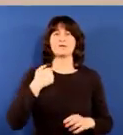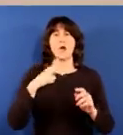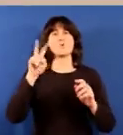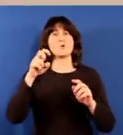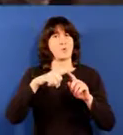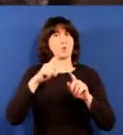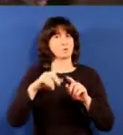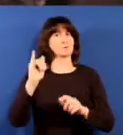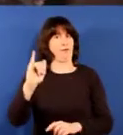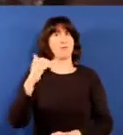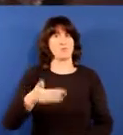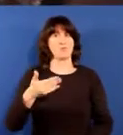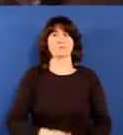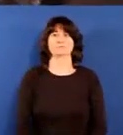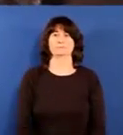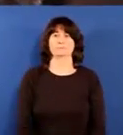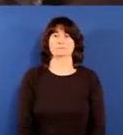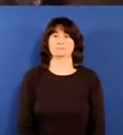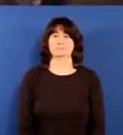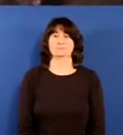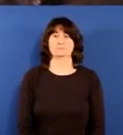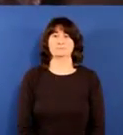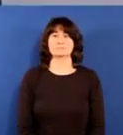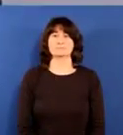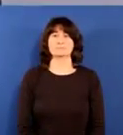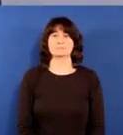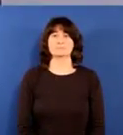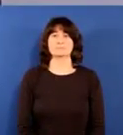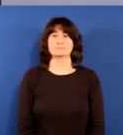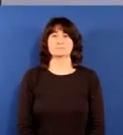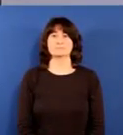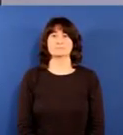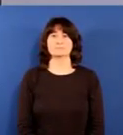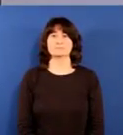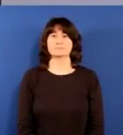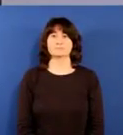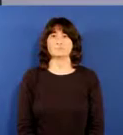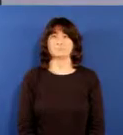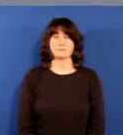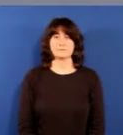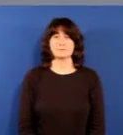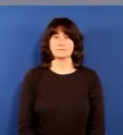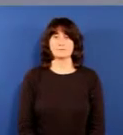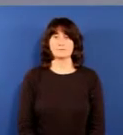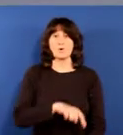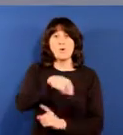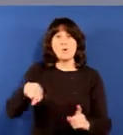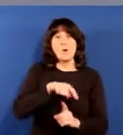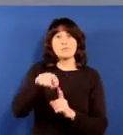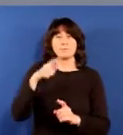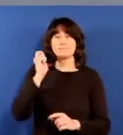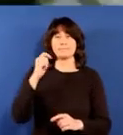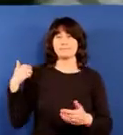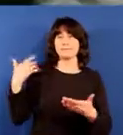berrikuntzak daude. Lauazeta saria helburu honekin sortu zen. Irabazteko asmorik gabeko pertsonak, erakundeak eta taldeak publikoki